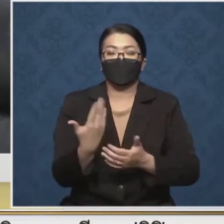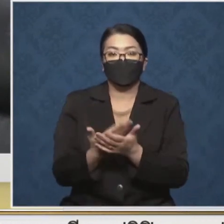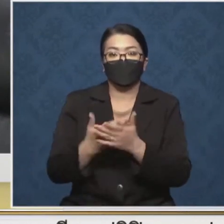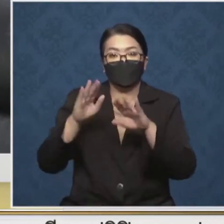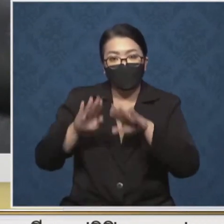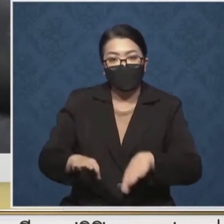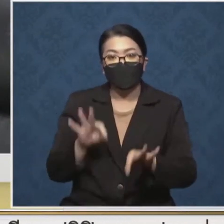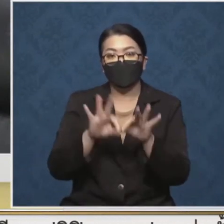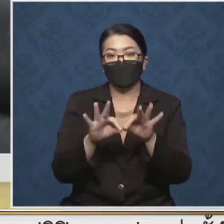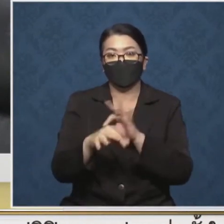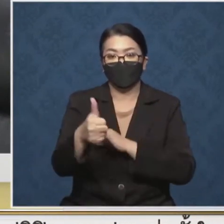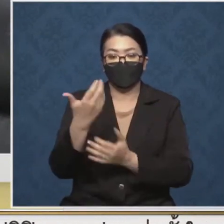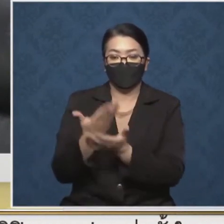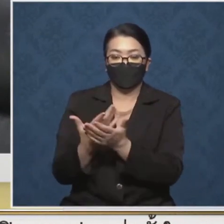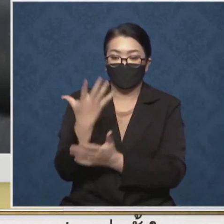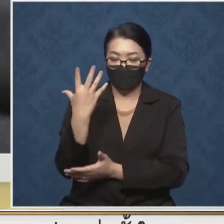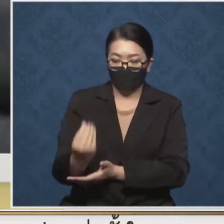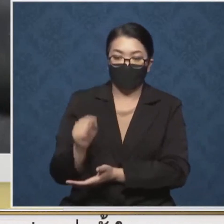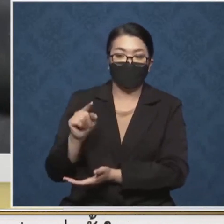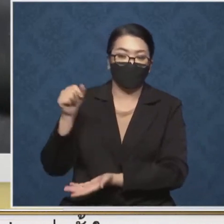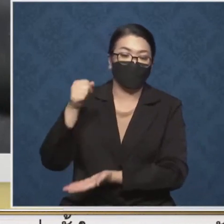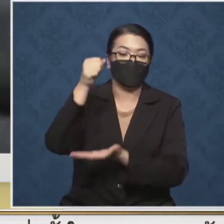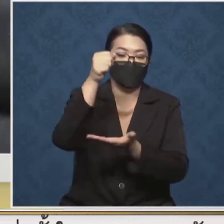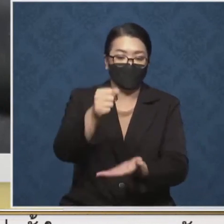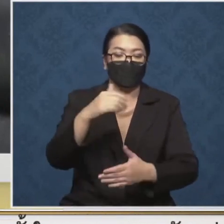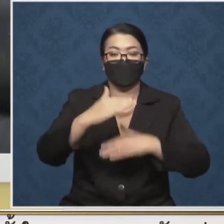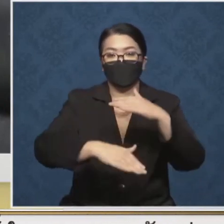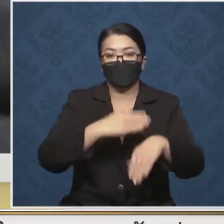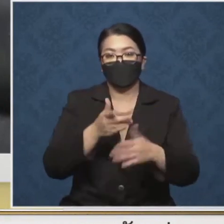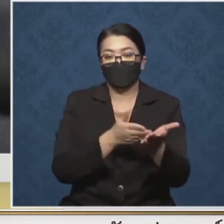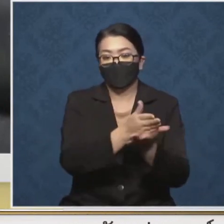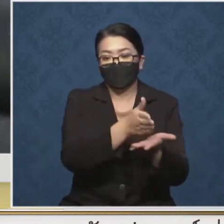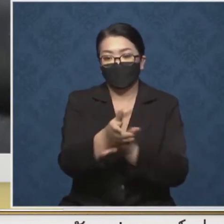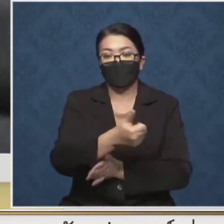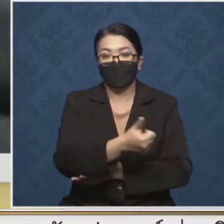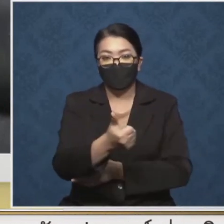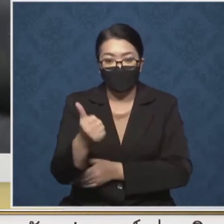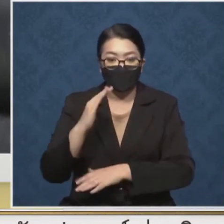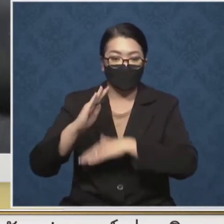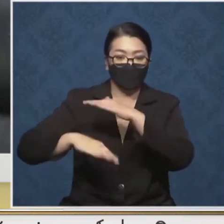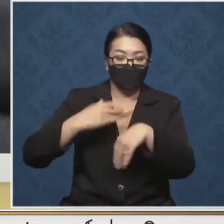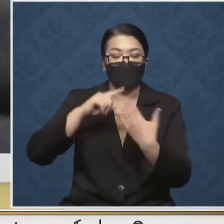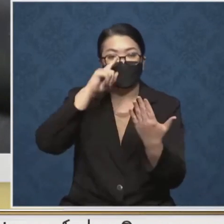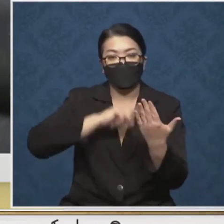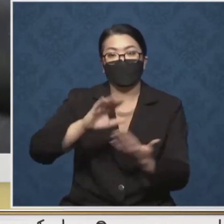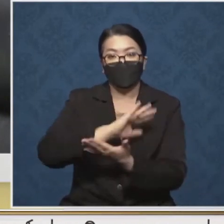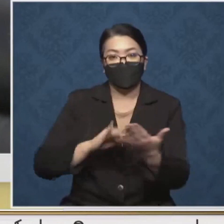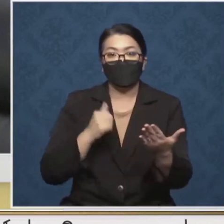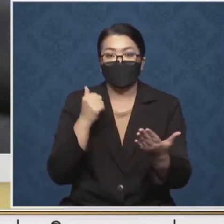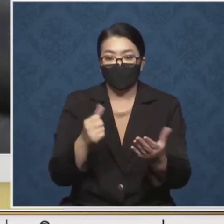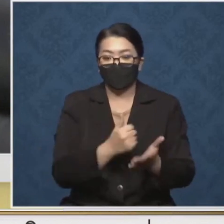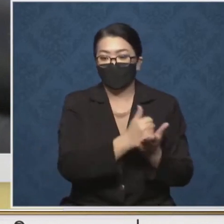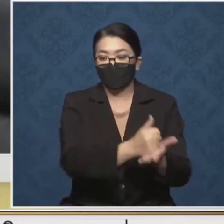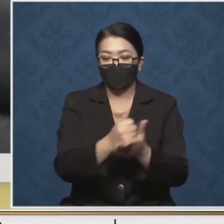จะสามารถนำเงินงบประมาณในส่นนี้มาใช้เพอพัฒนาศัยภาพใช้พัฒนาทำใหเกิดประยชนสูงสุดกับพี่น้อง